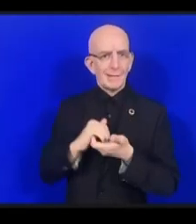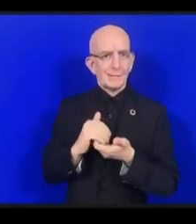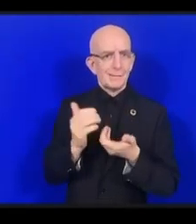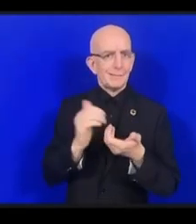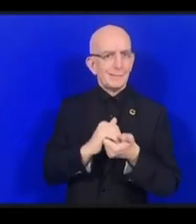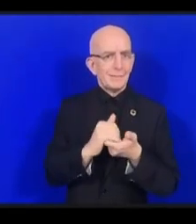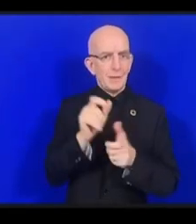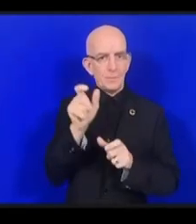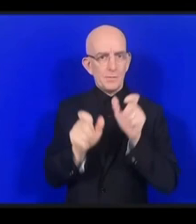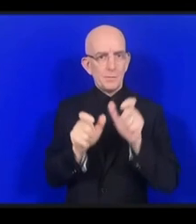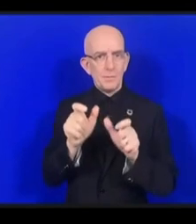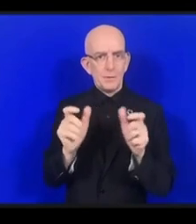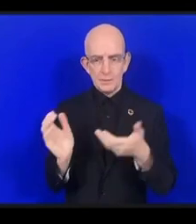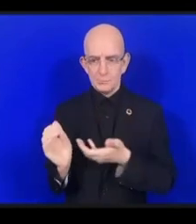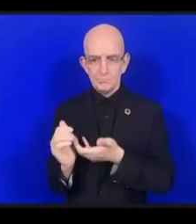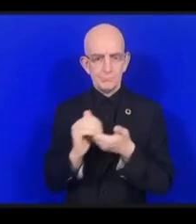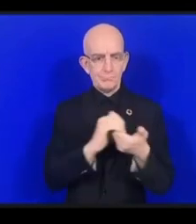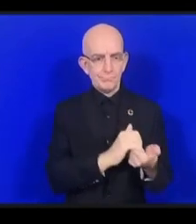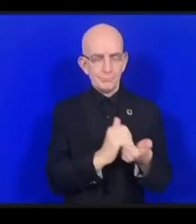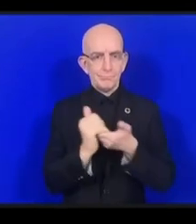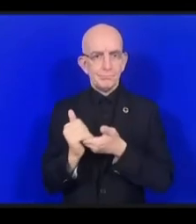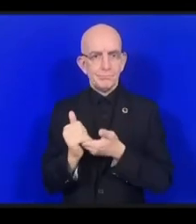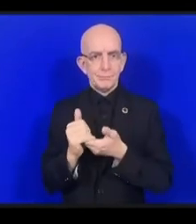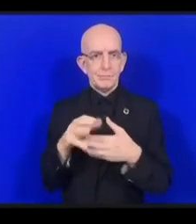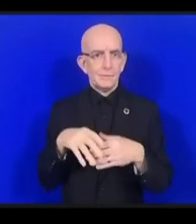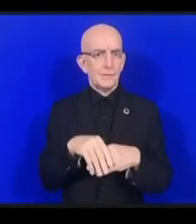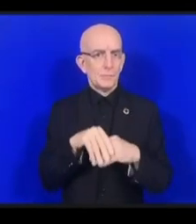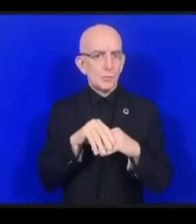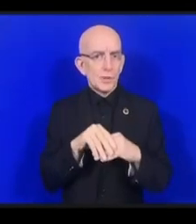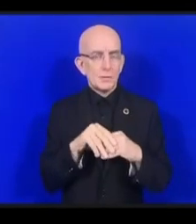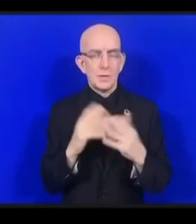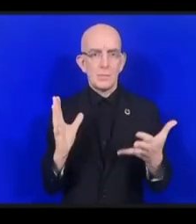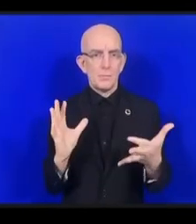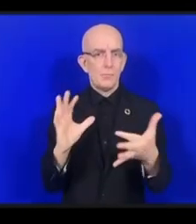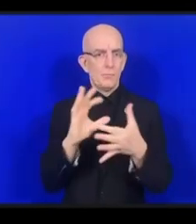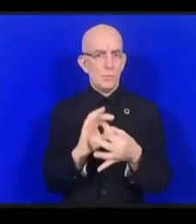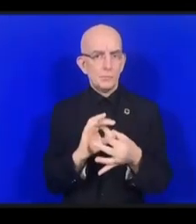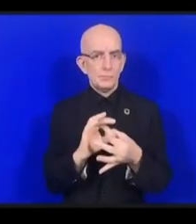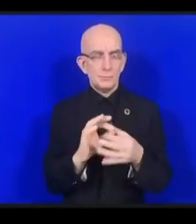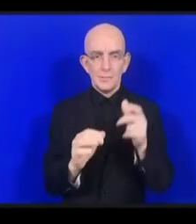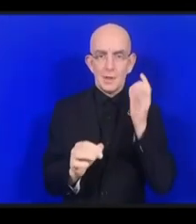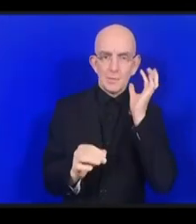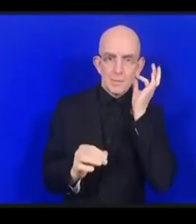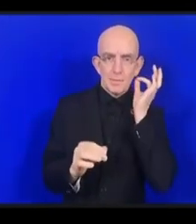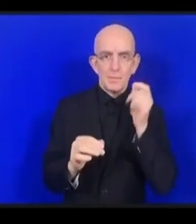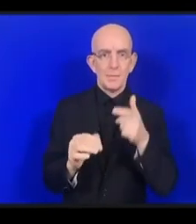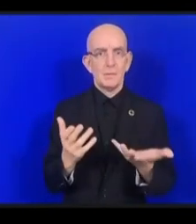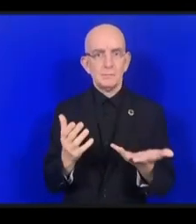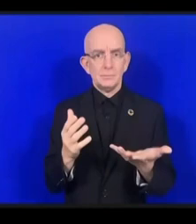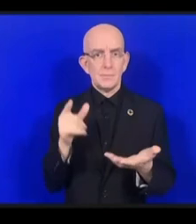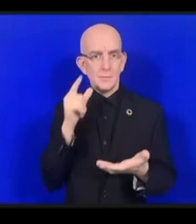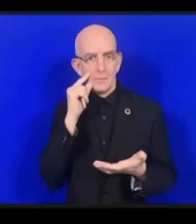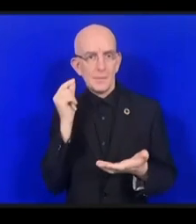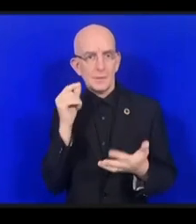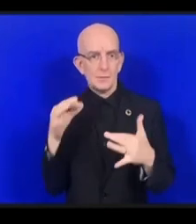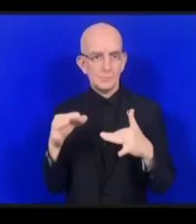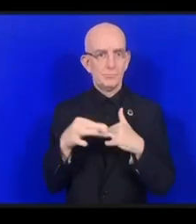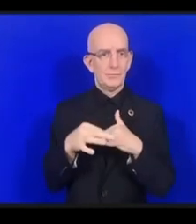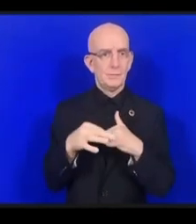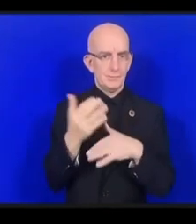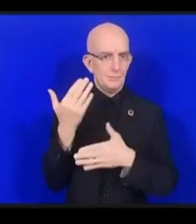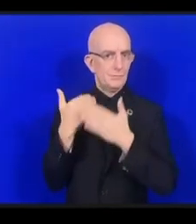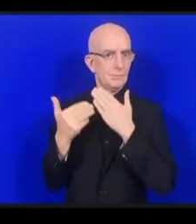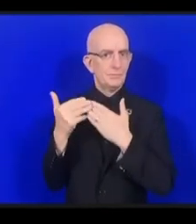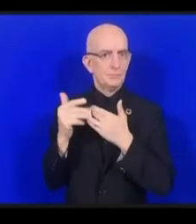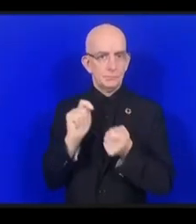人との結びつきではなくて、もっともっと広く世界中の人と人が結